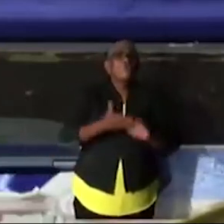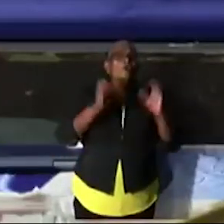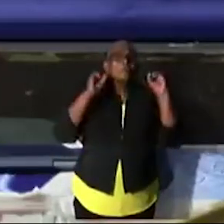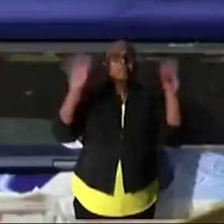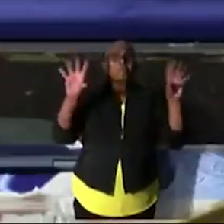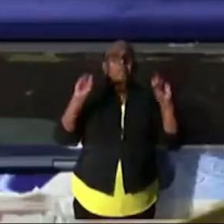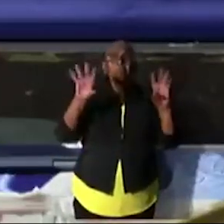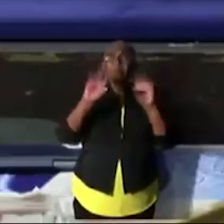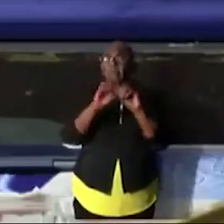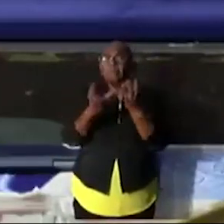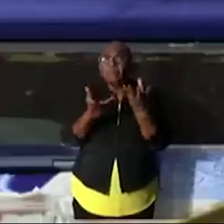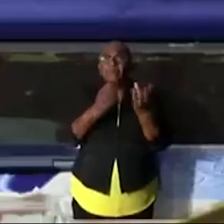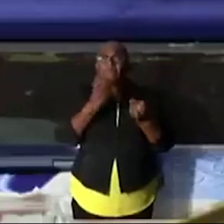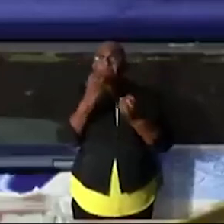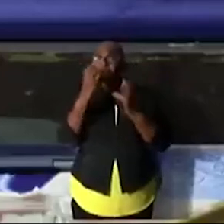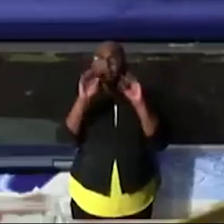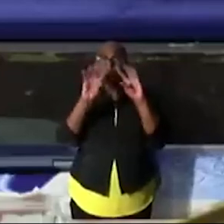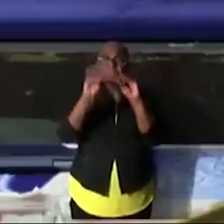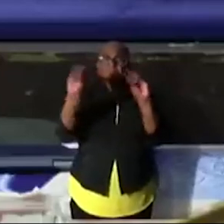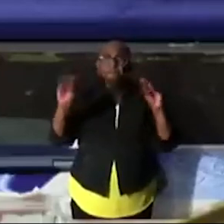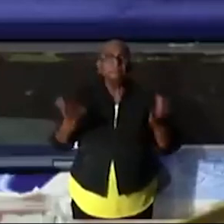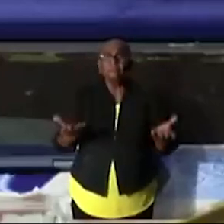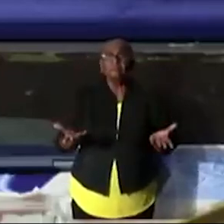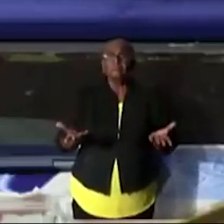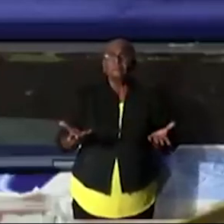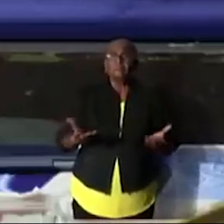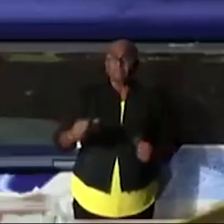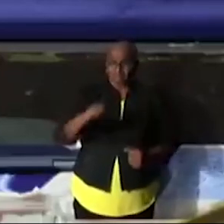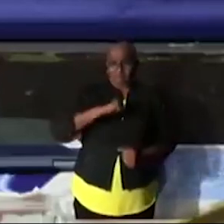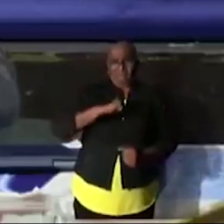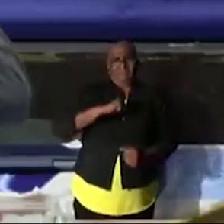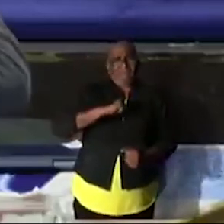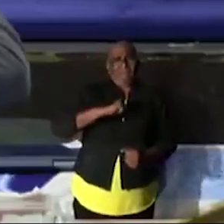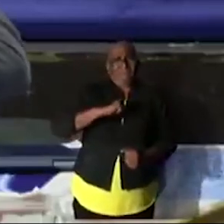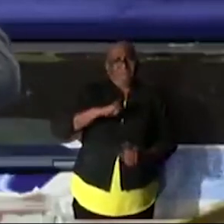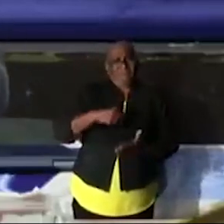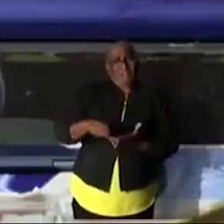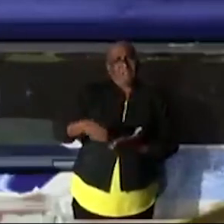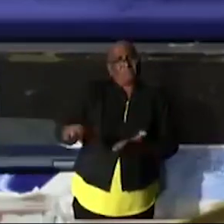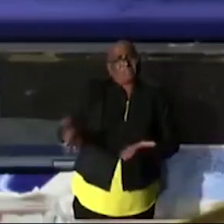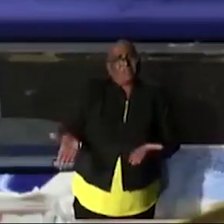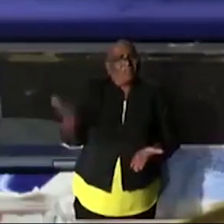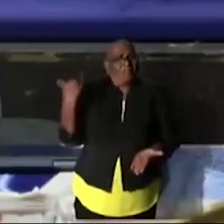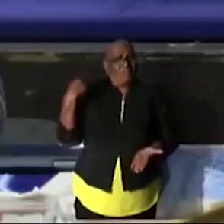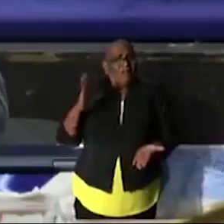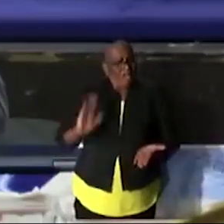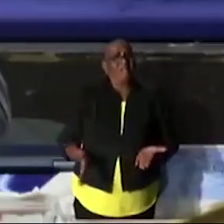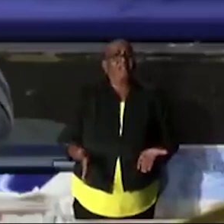gemaakt daarover, maar nu, op eigen kosten, alles betalen ze zelf.